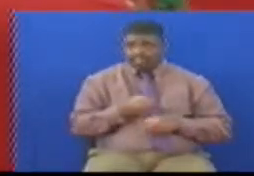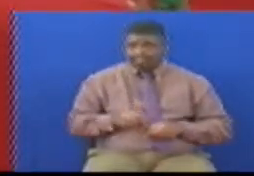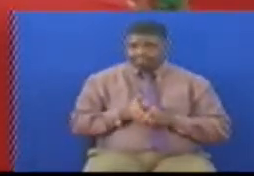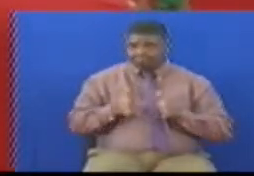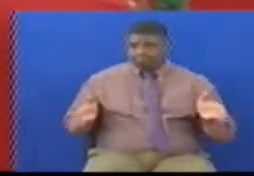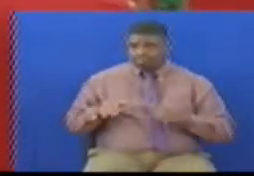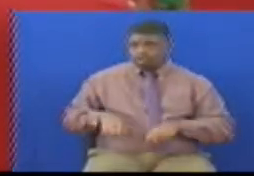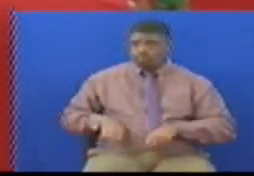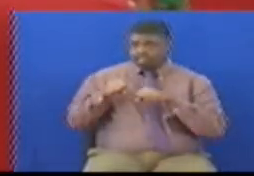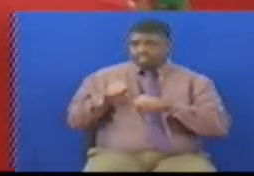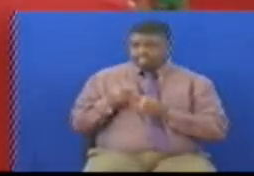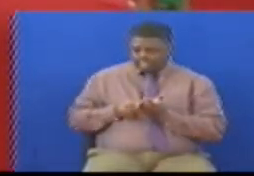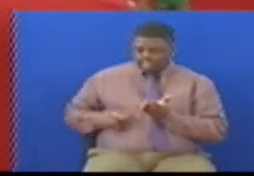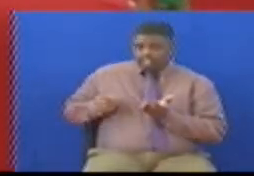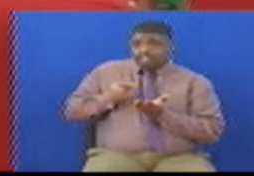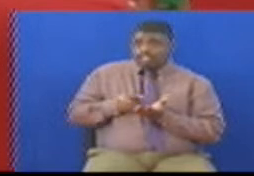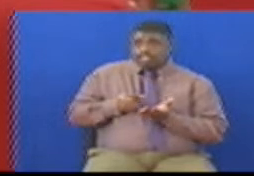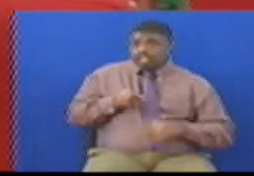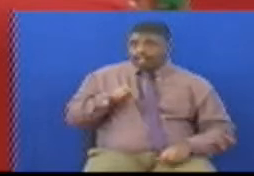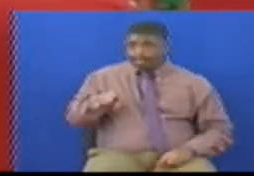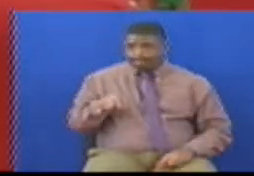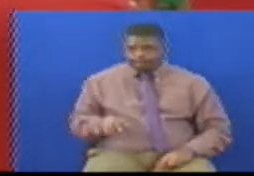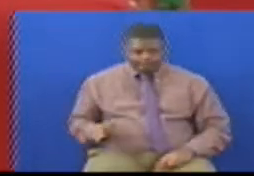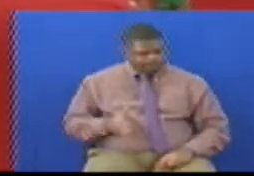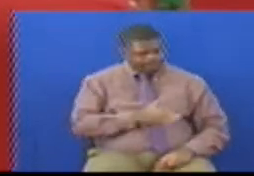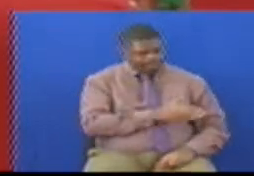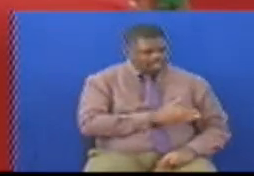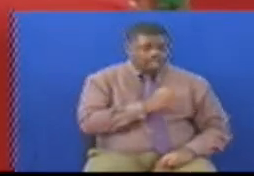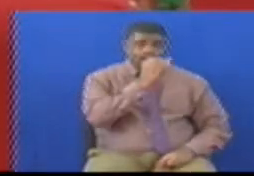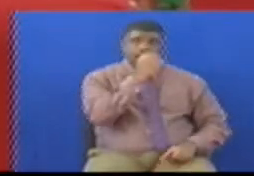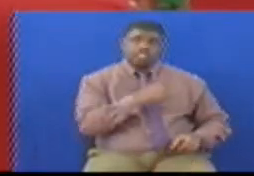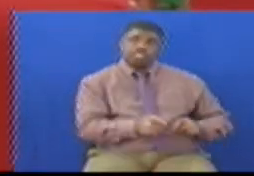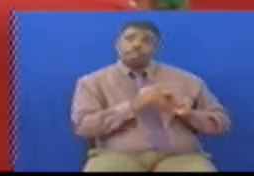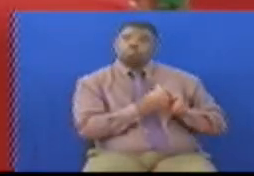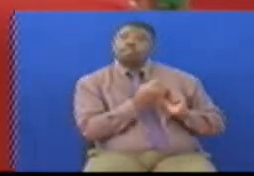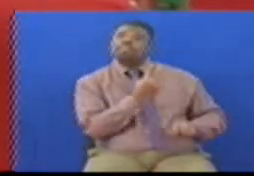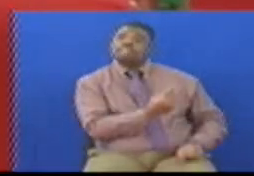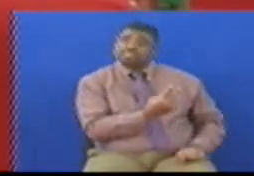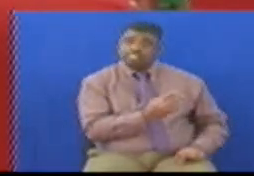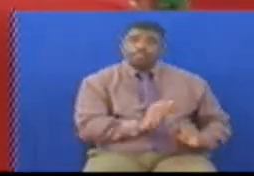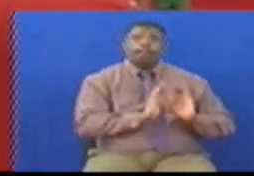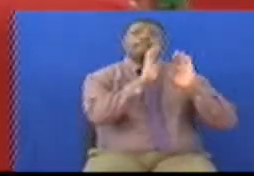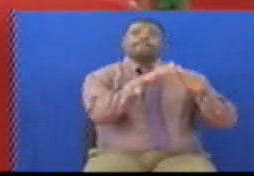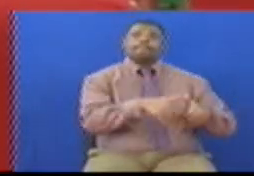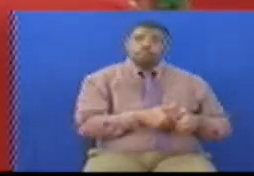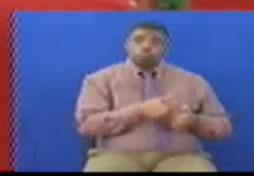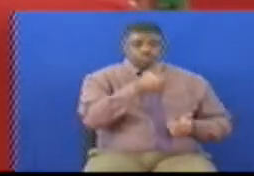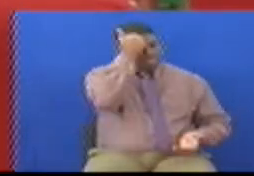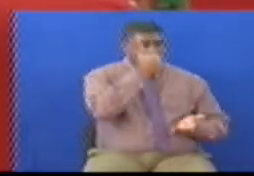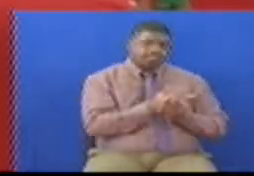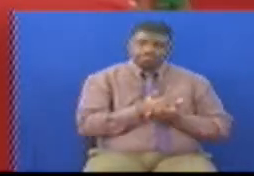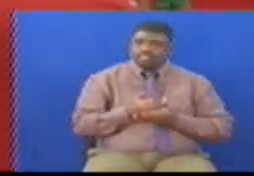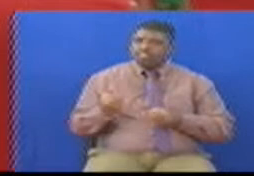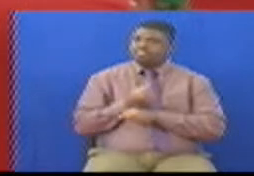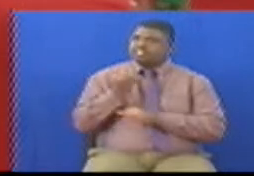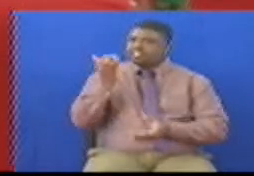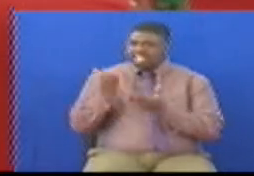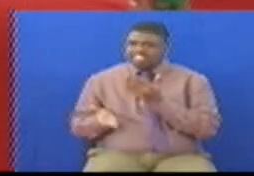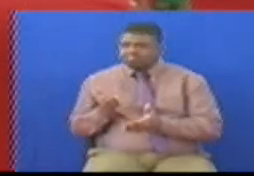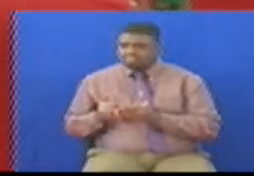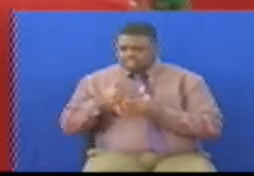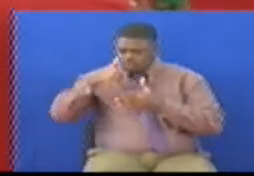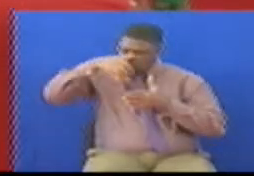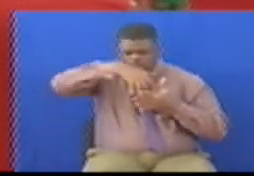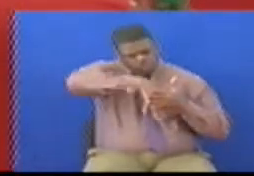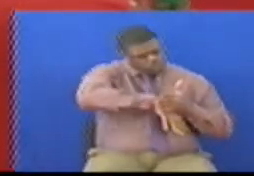12, hali ya ukwasi katika bodi ya mazao hapa nchini. Bunge liazimia kwamba Wizara ya Kilimo ifanye tathmini ya kina na